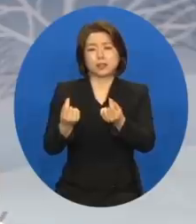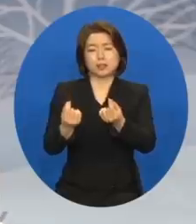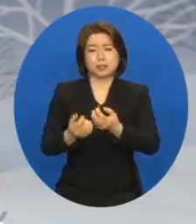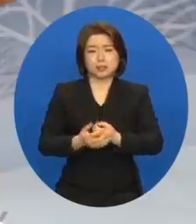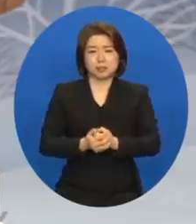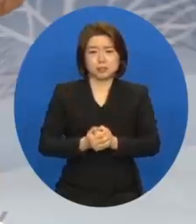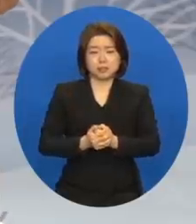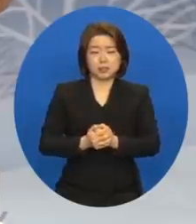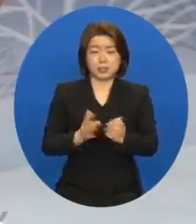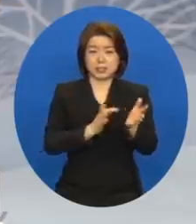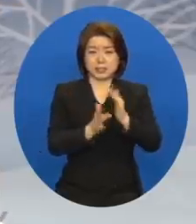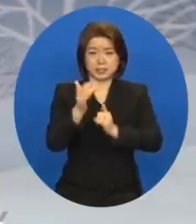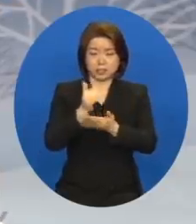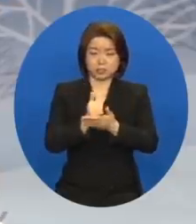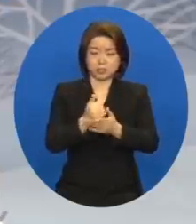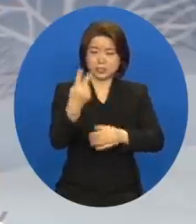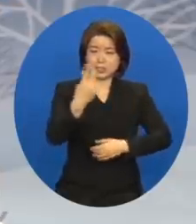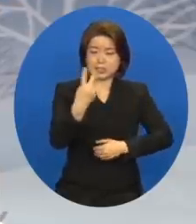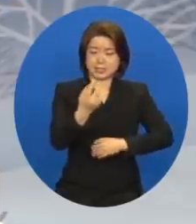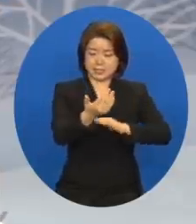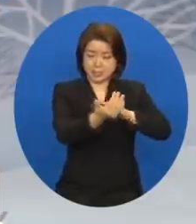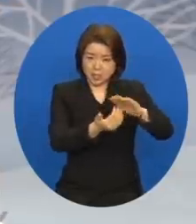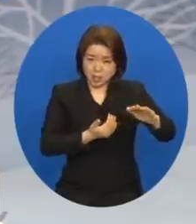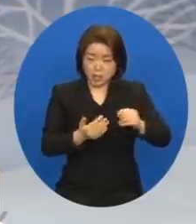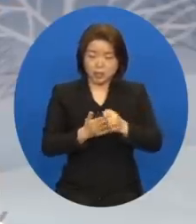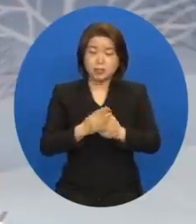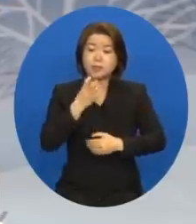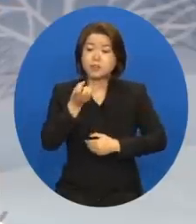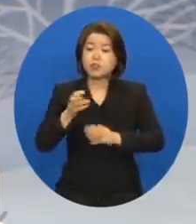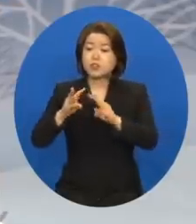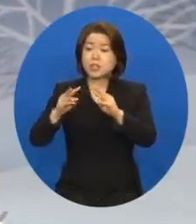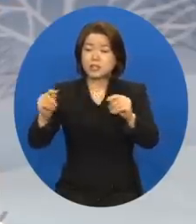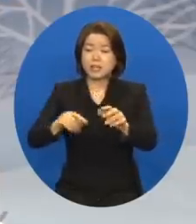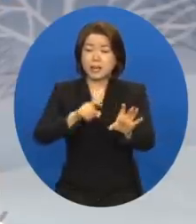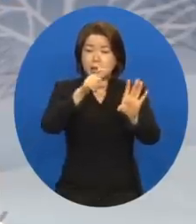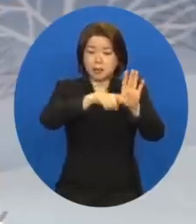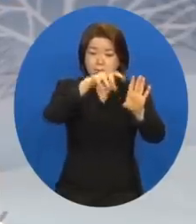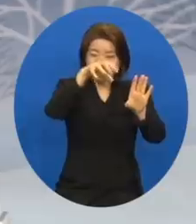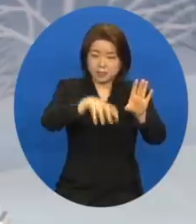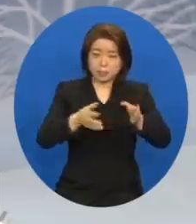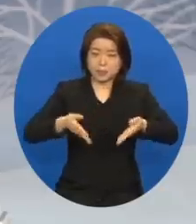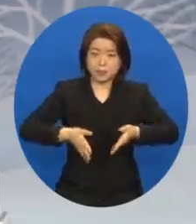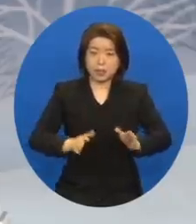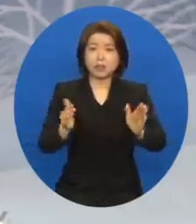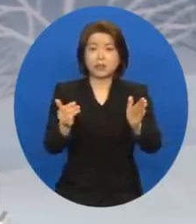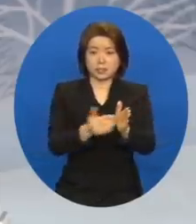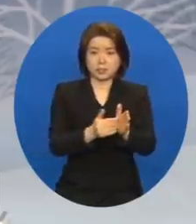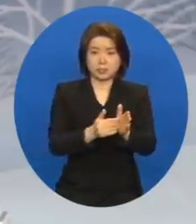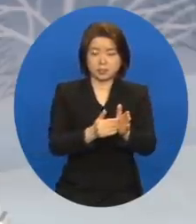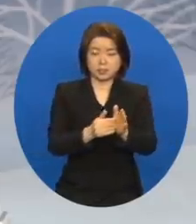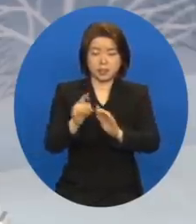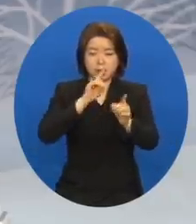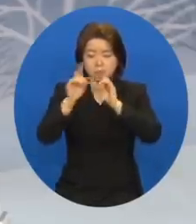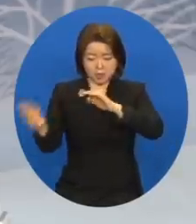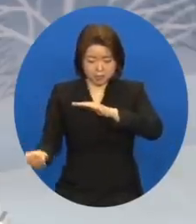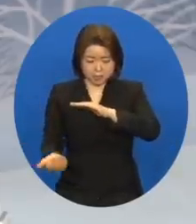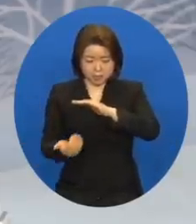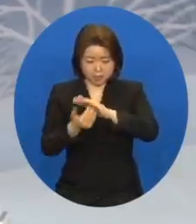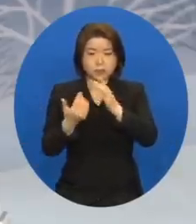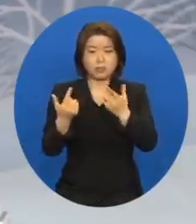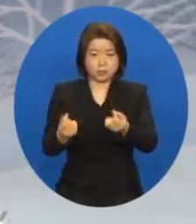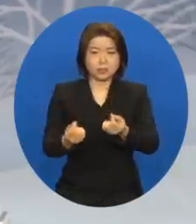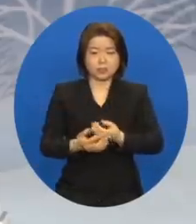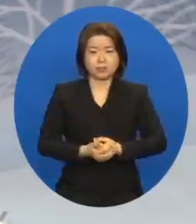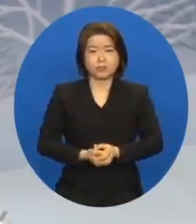예수님이 2000년 전에 유대 땅 베들레헴에서 태어나신 것 말씀의 성취입니다.